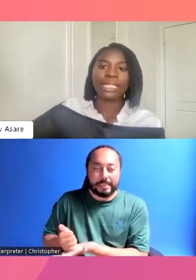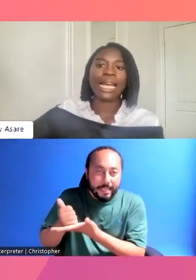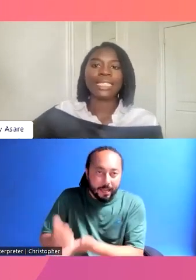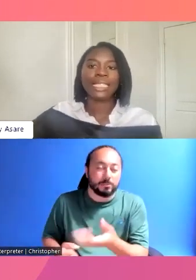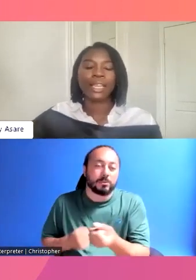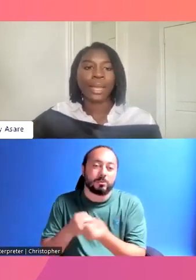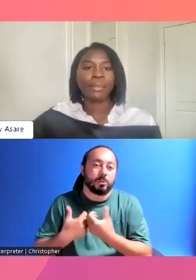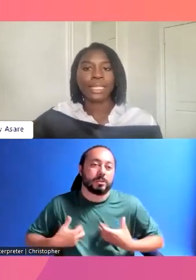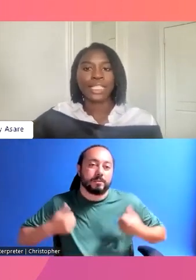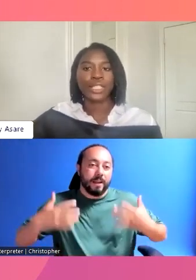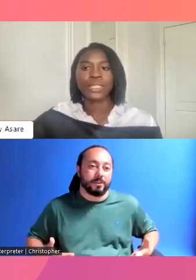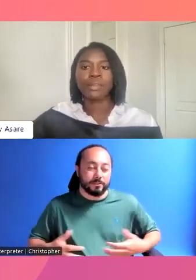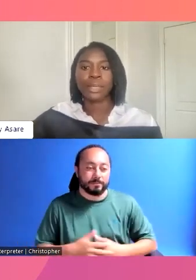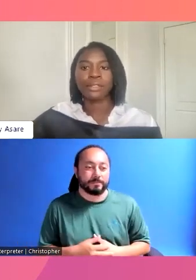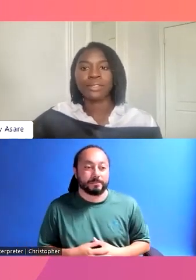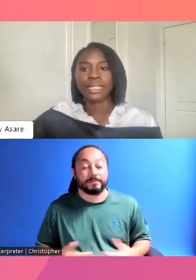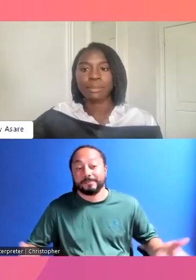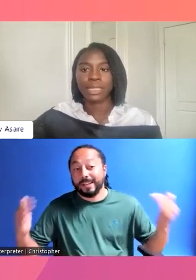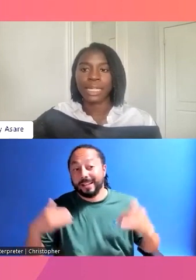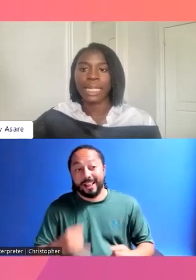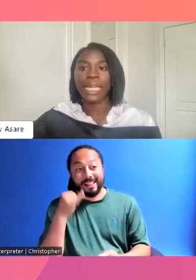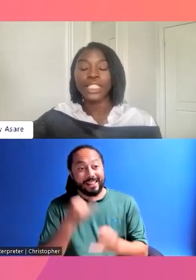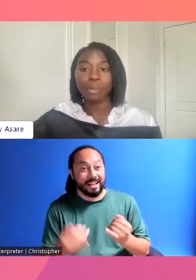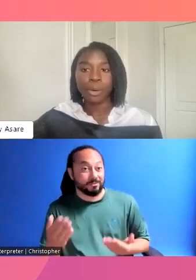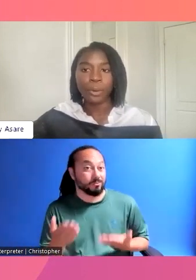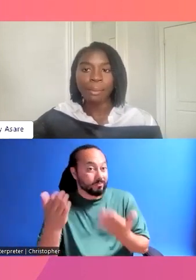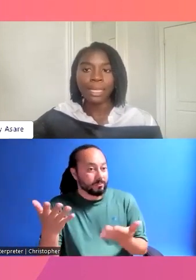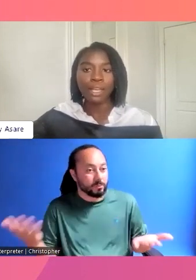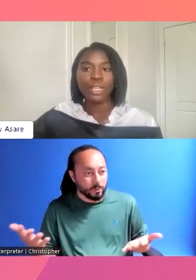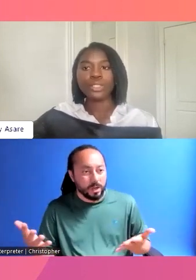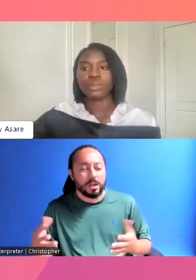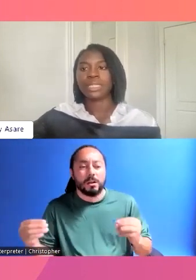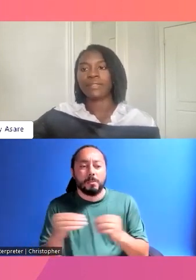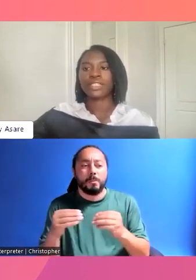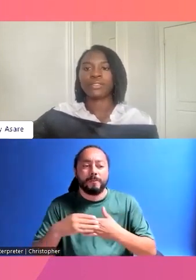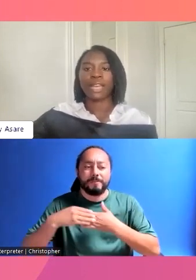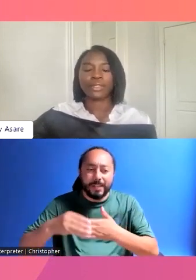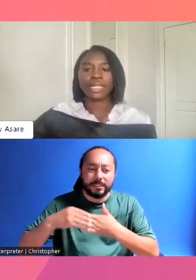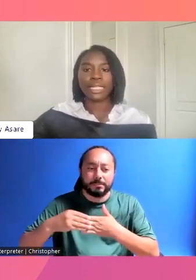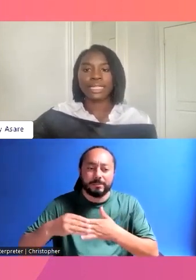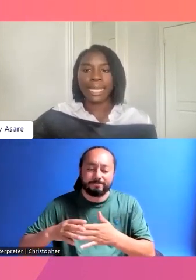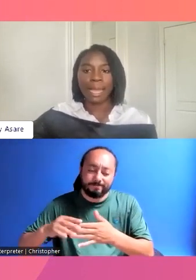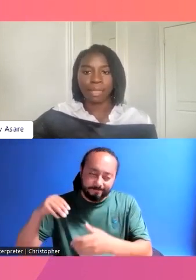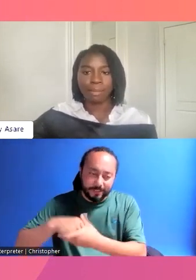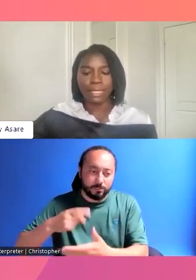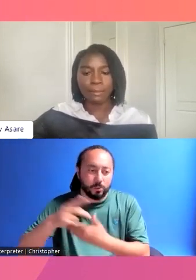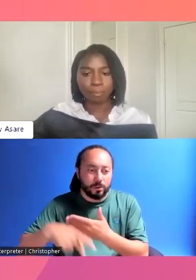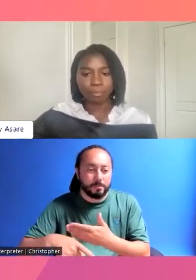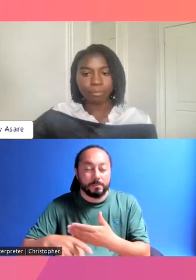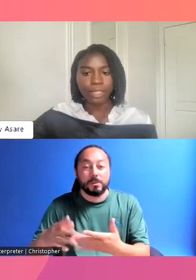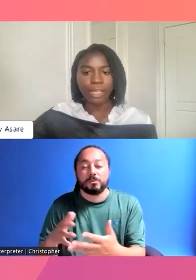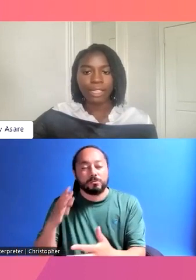pour appuyer donc le soutien aux survivantes. Par ailleurs, on voulait donc intégrer